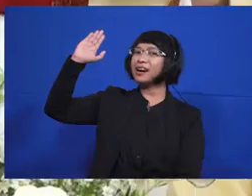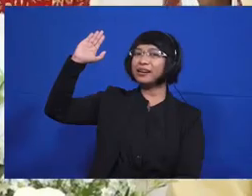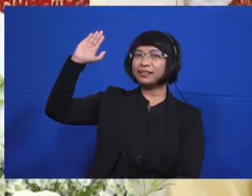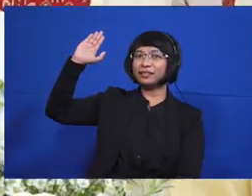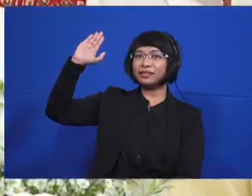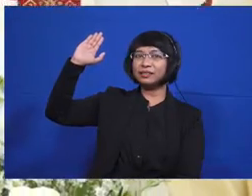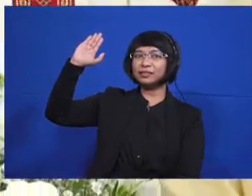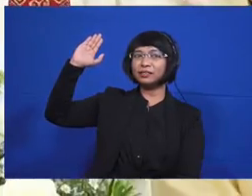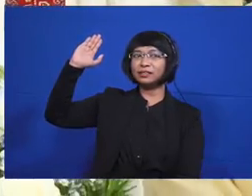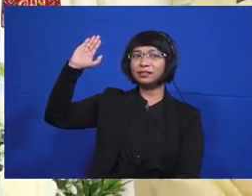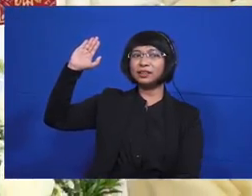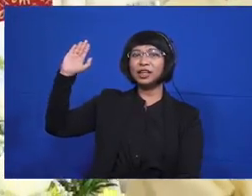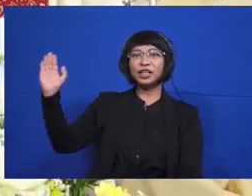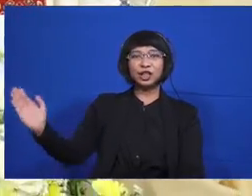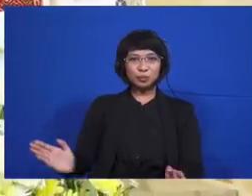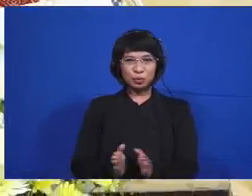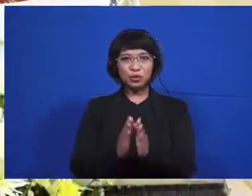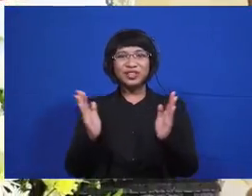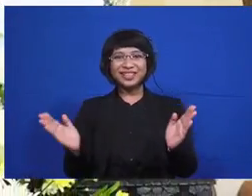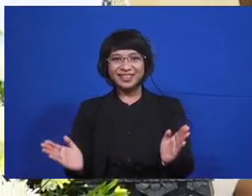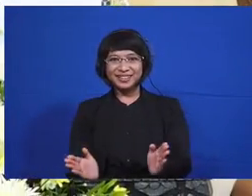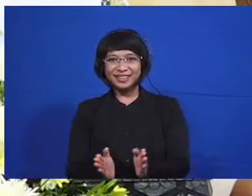Tuhan.